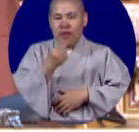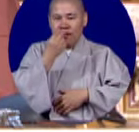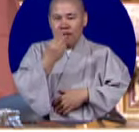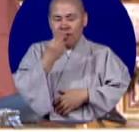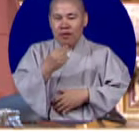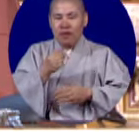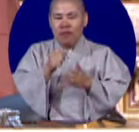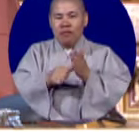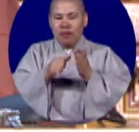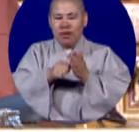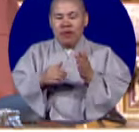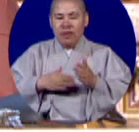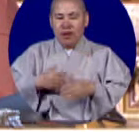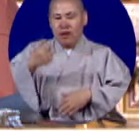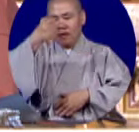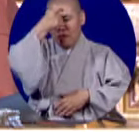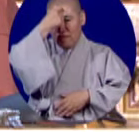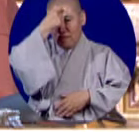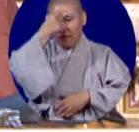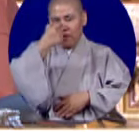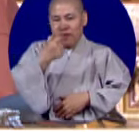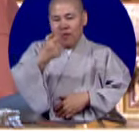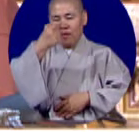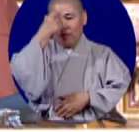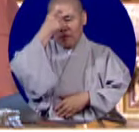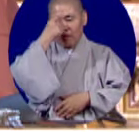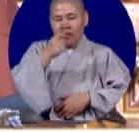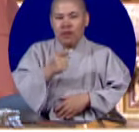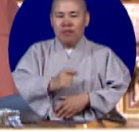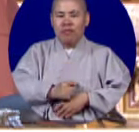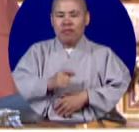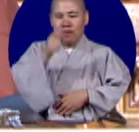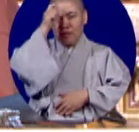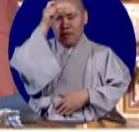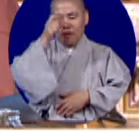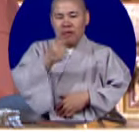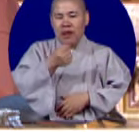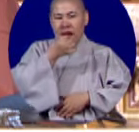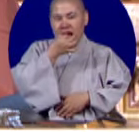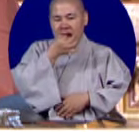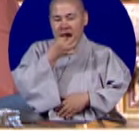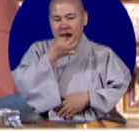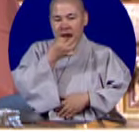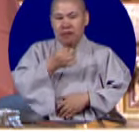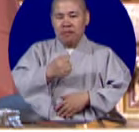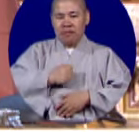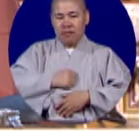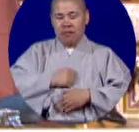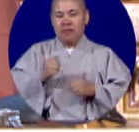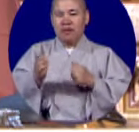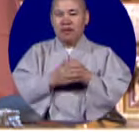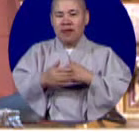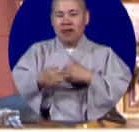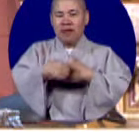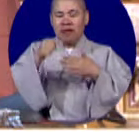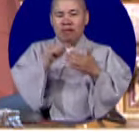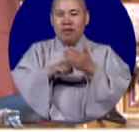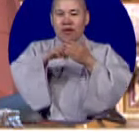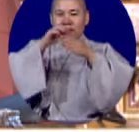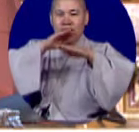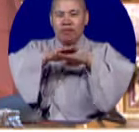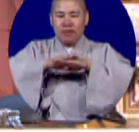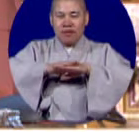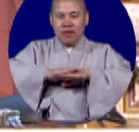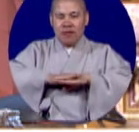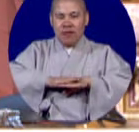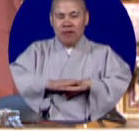자기 고집이고 자기 욕심이고 자기 주장입니다. 그게 그 마음 내려놓는 훈련을 해야